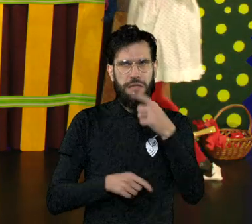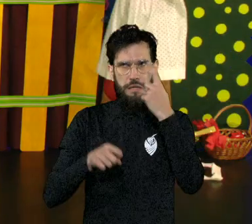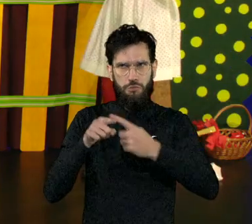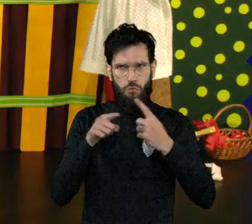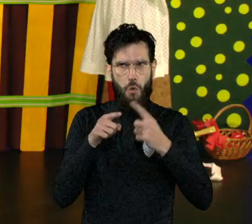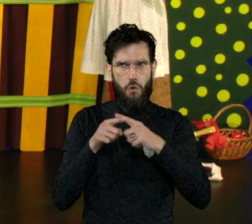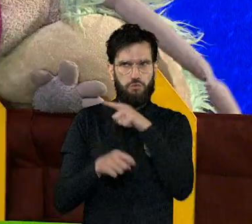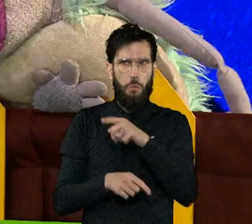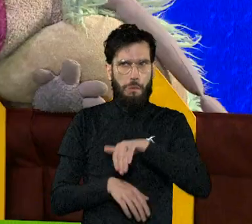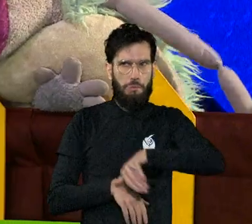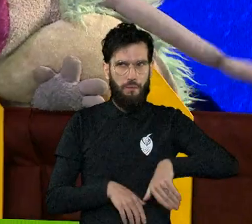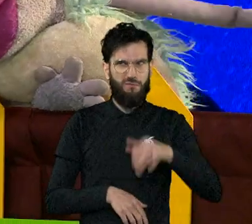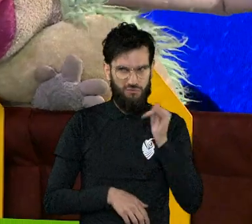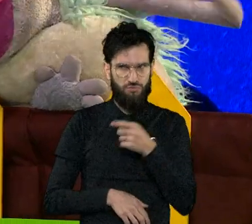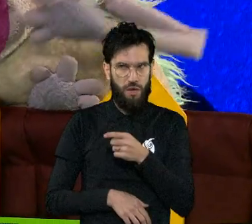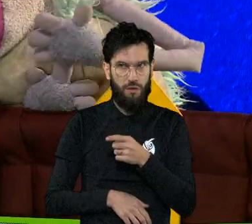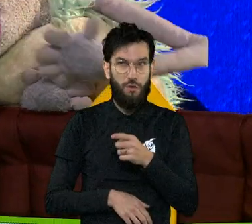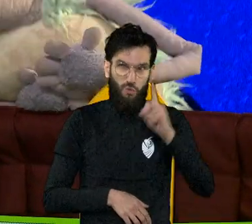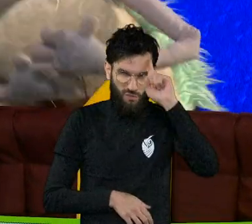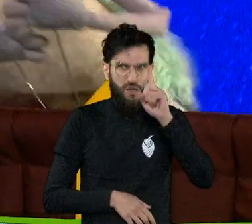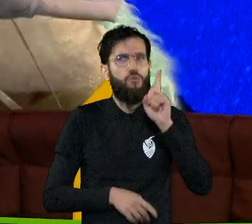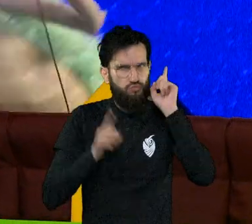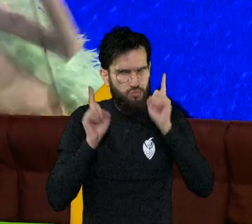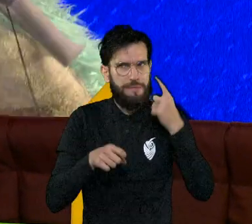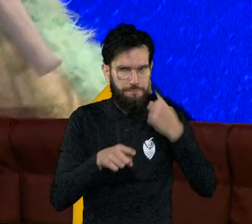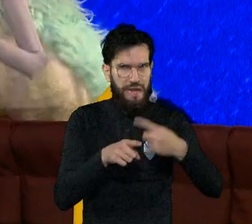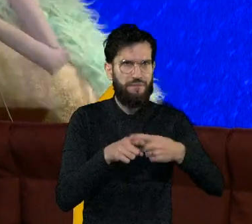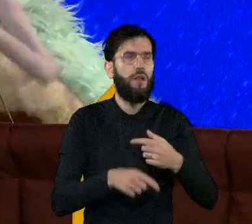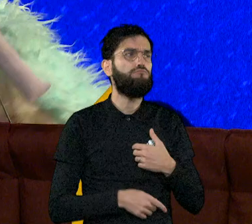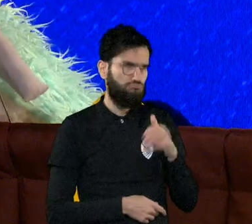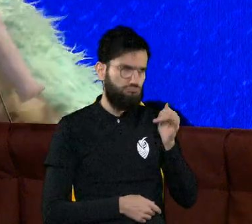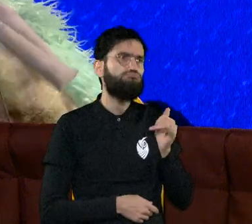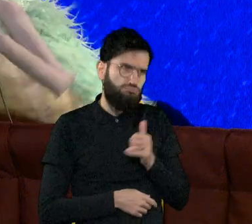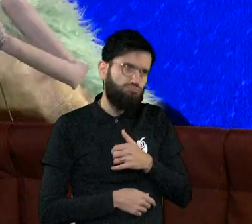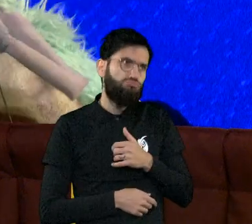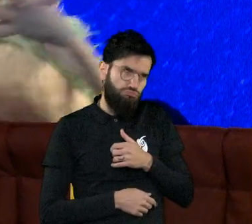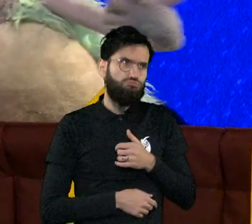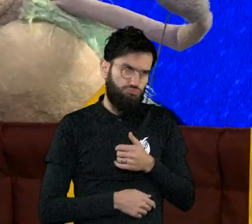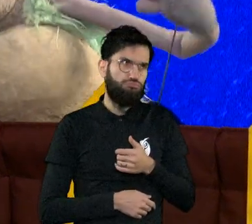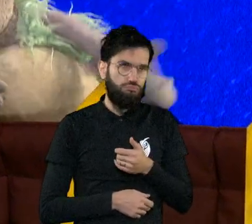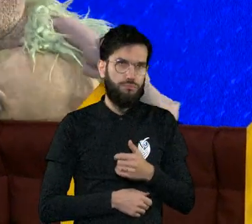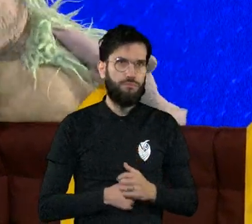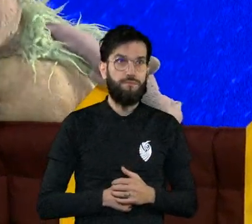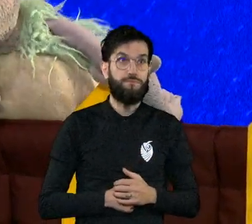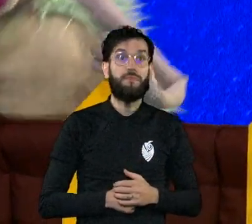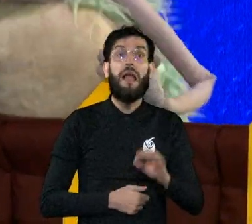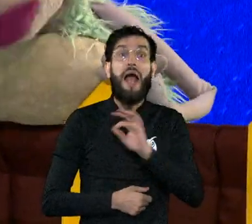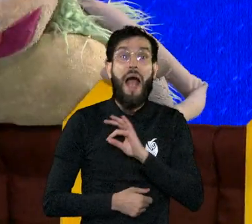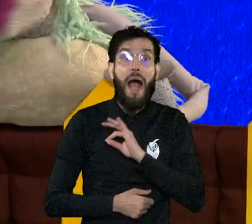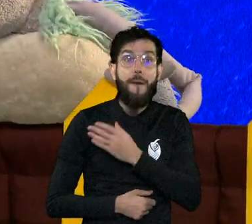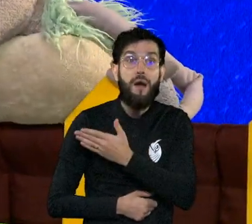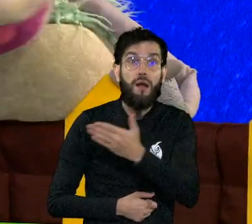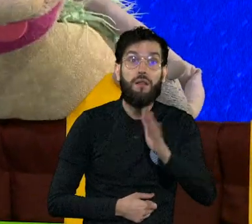zanedbával, ja viem, ale dúfam, že už si sa poučil, Múrko. Tak to som rada. Kamaráti, a